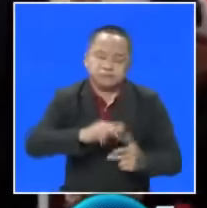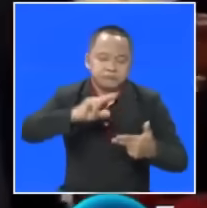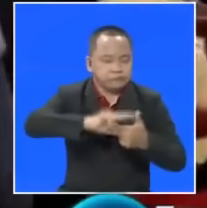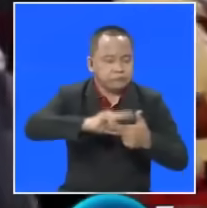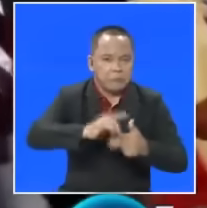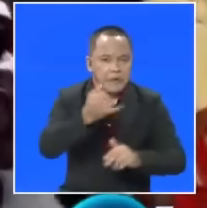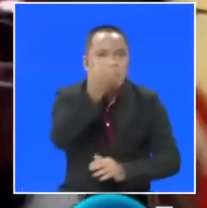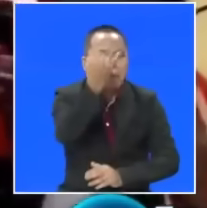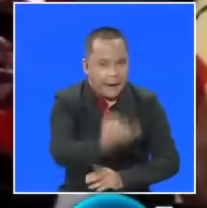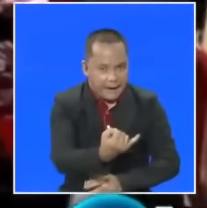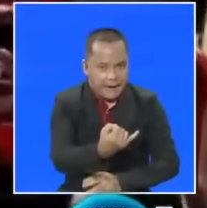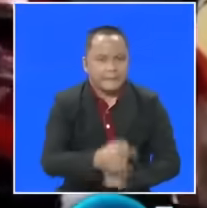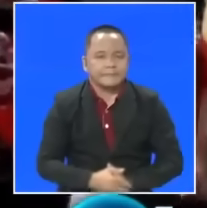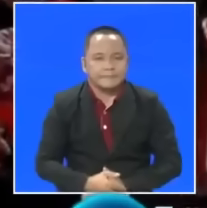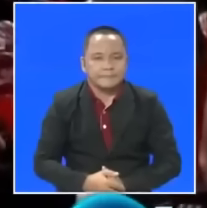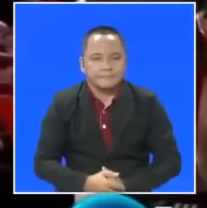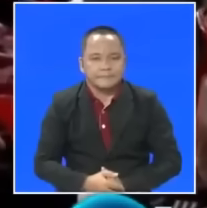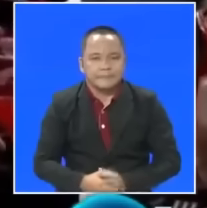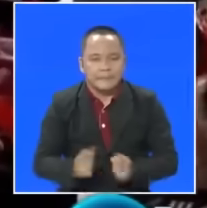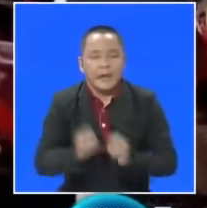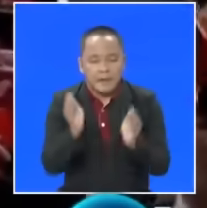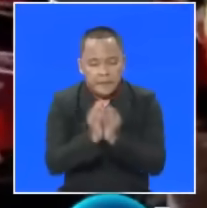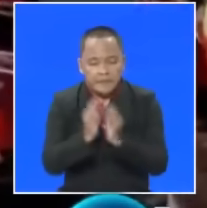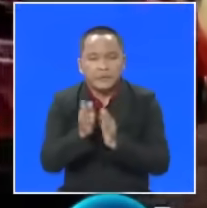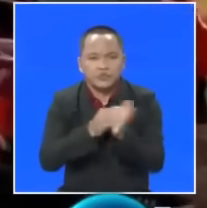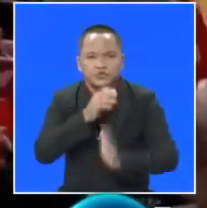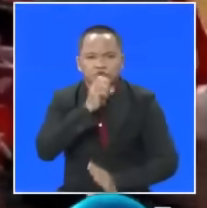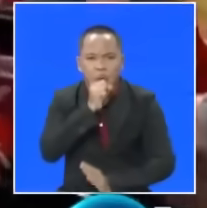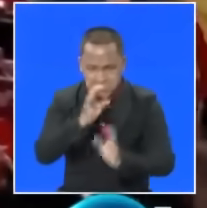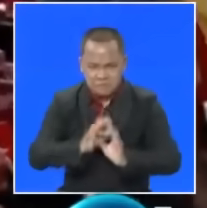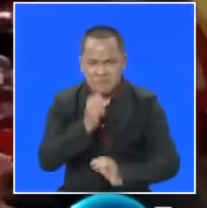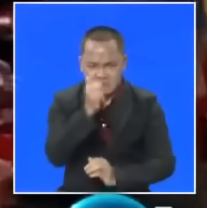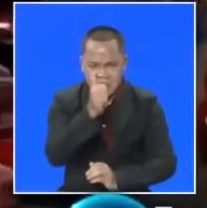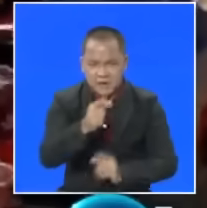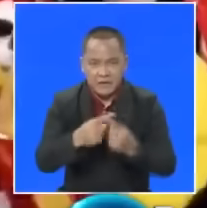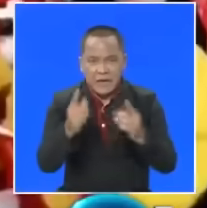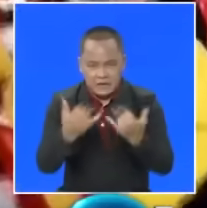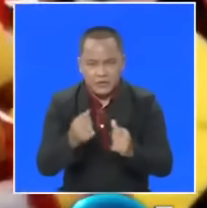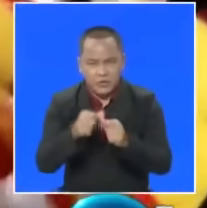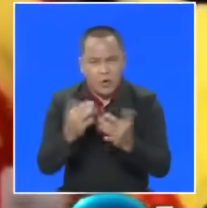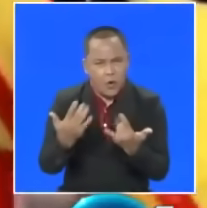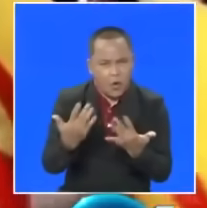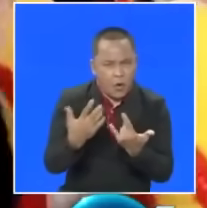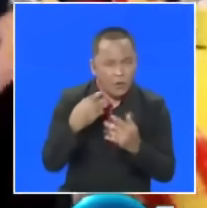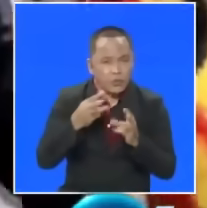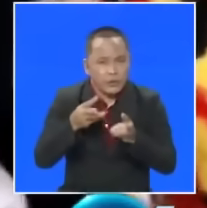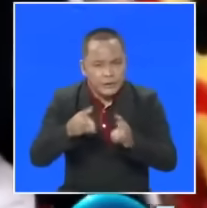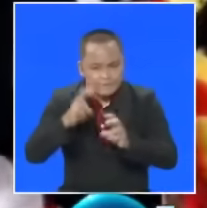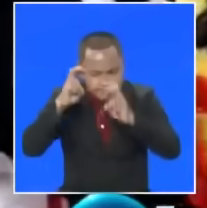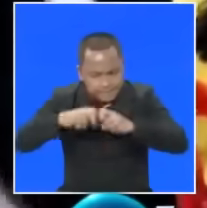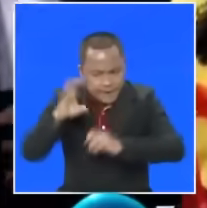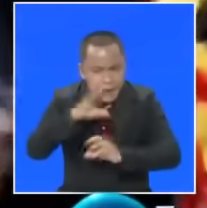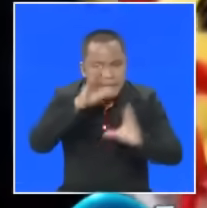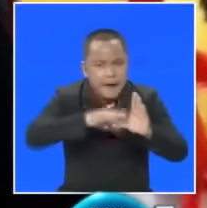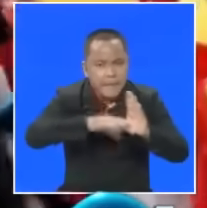ฐอาจจะแพ้ตั้งแต่ยังไม่สมัครเพราะคะแนนด้อมส้มมาแรงกว่าแต่ทั้งนี้ยังอยู่ระหว่างกระบวนการเฟ้นหาผู้ส